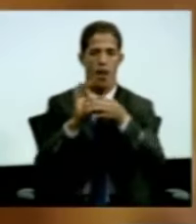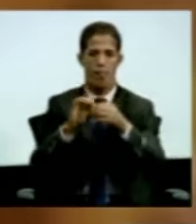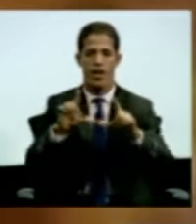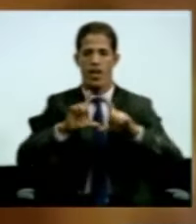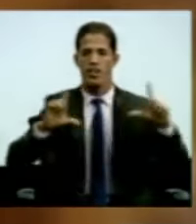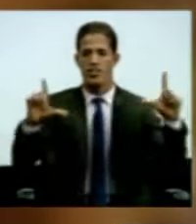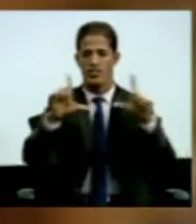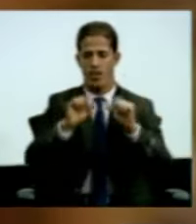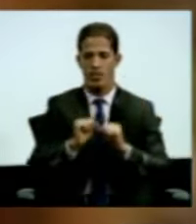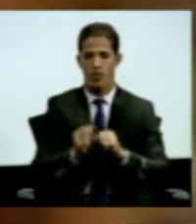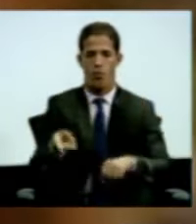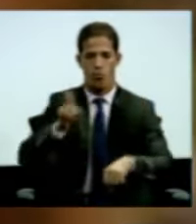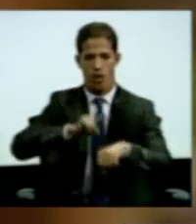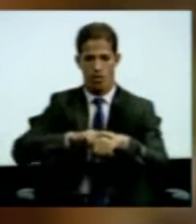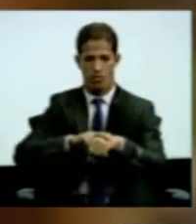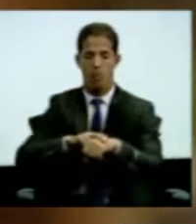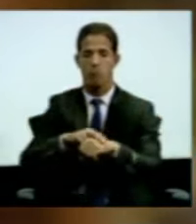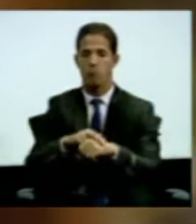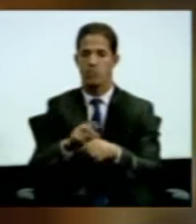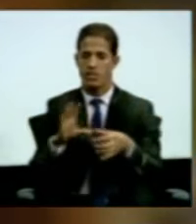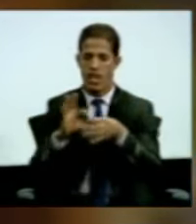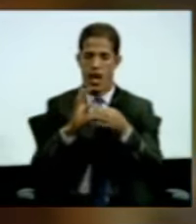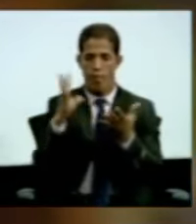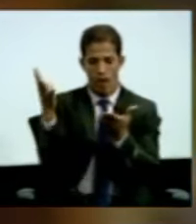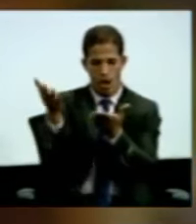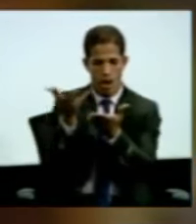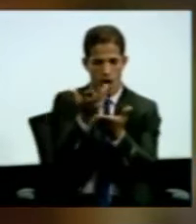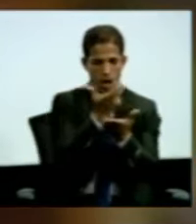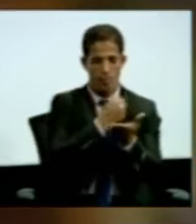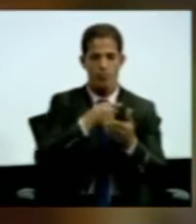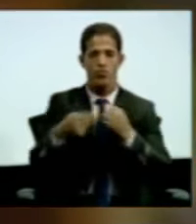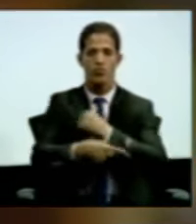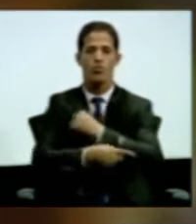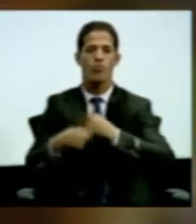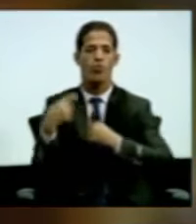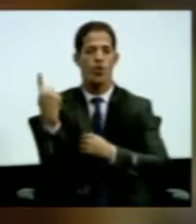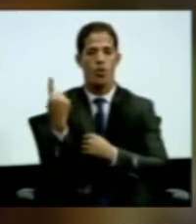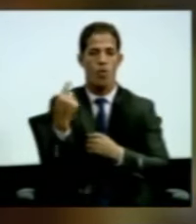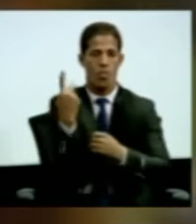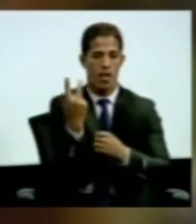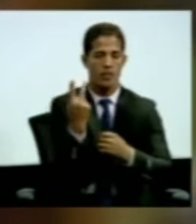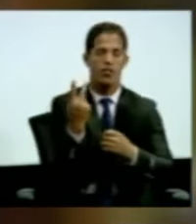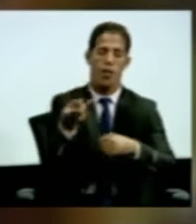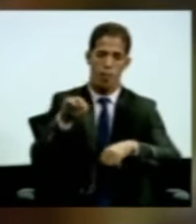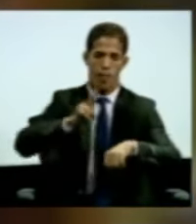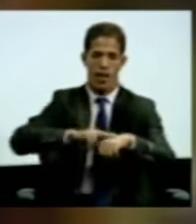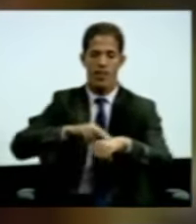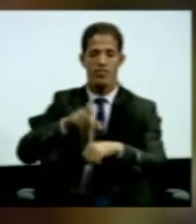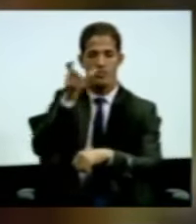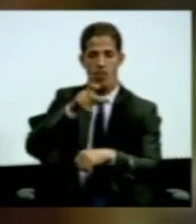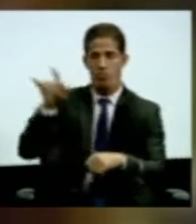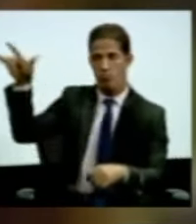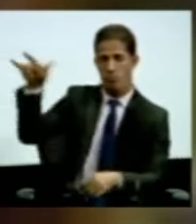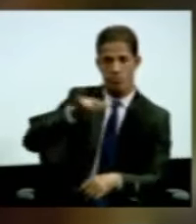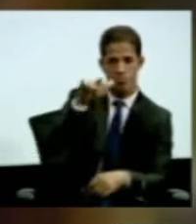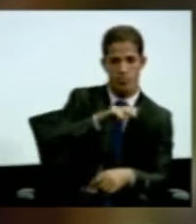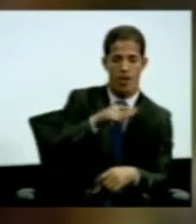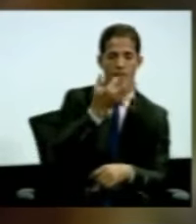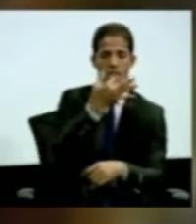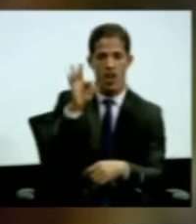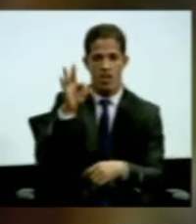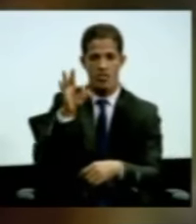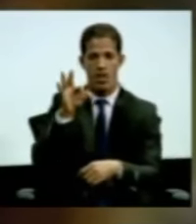وتقديمهم الحصيله الاوليه لاسبوعين من الحجر الصحي للمسافرين الوافدين من دول تفشي في من دول